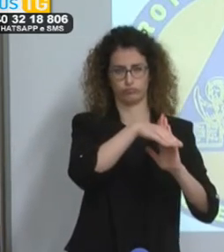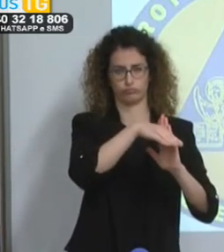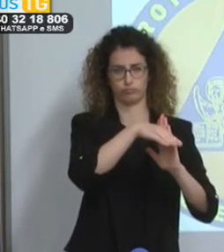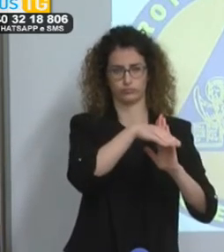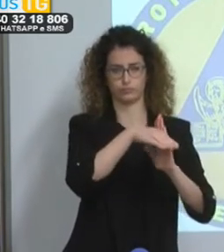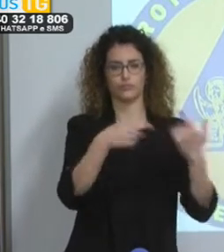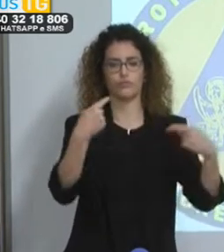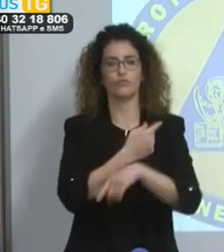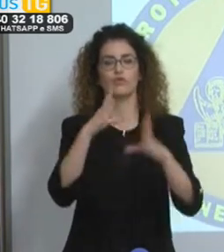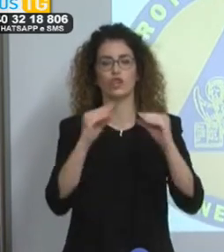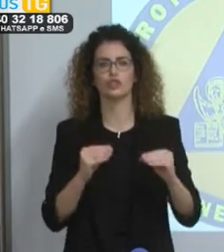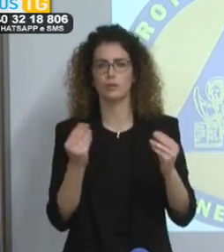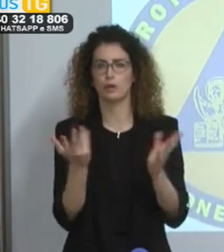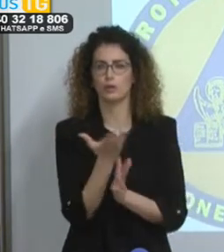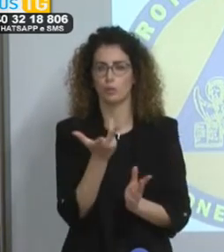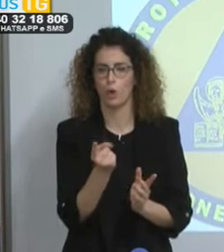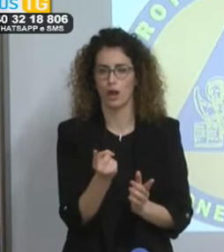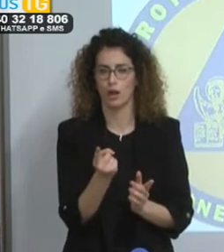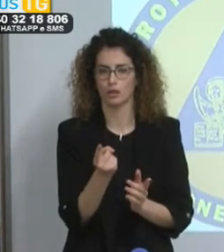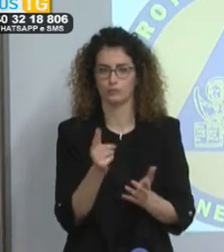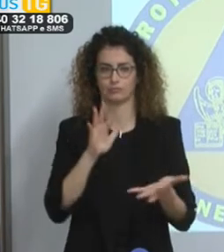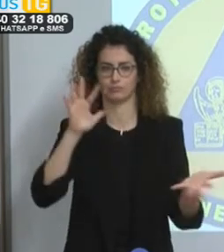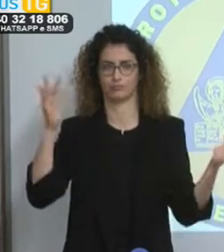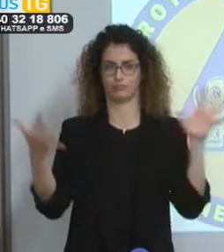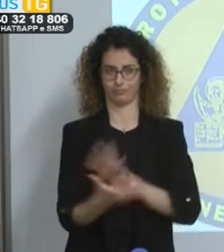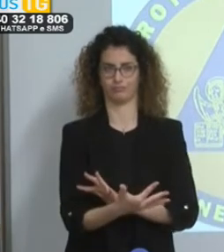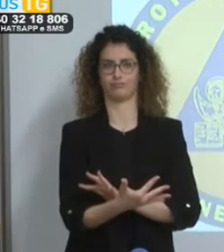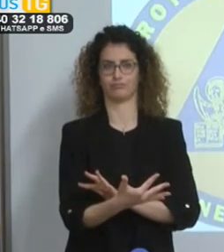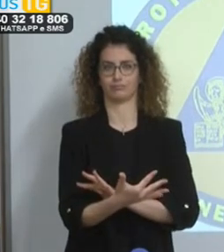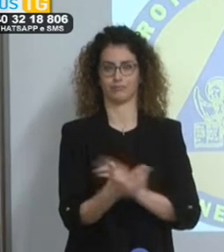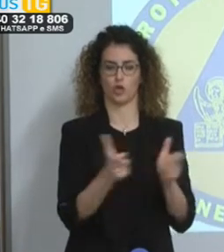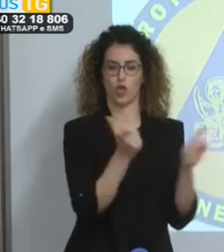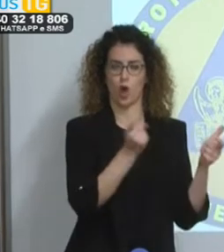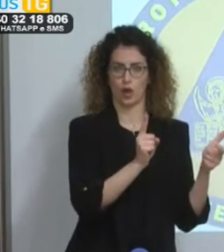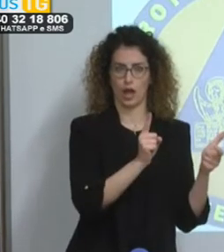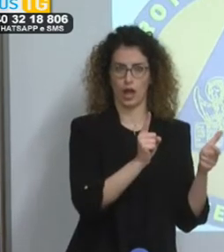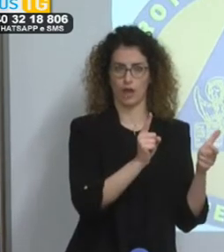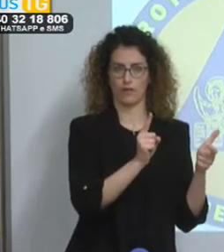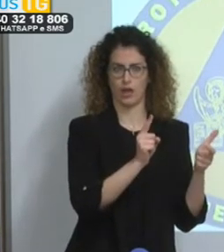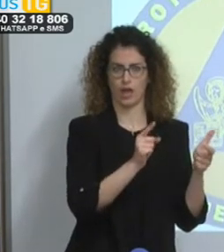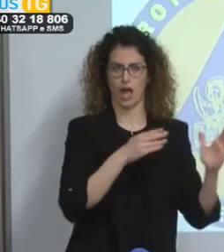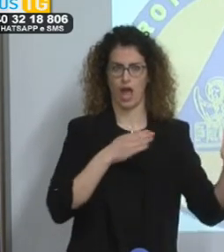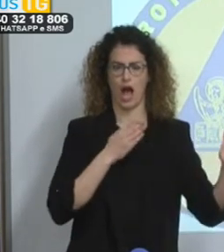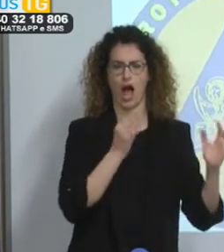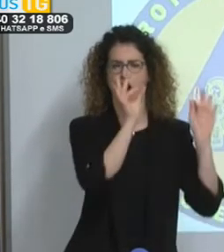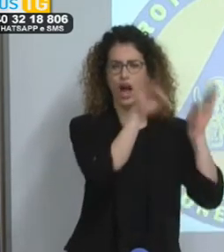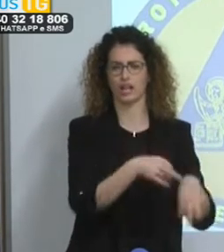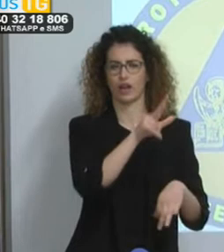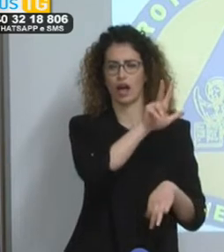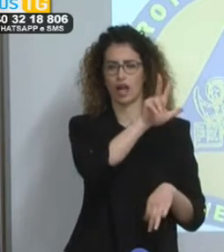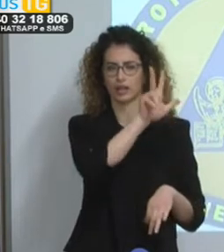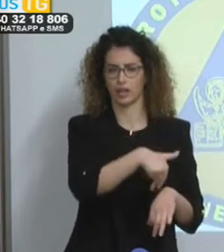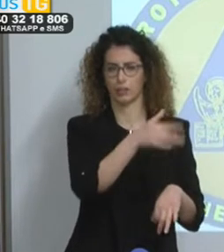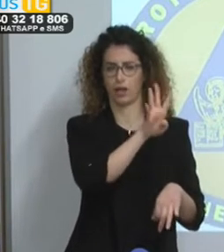A dicembre invece cos'è che avevamo? Una situazione capovolta. L'area non critica, che ha schizzato fino a 3.400